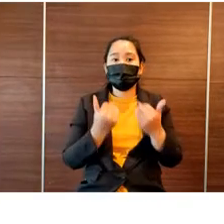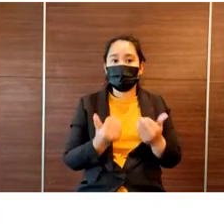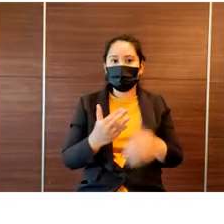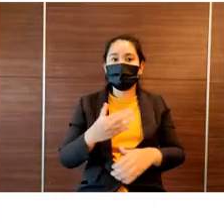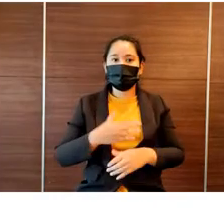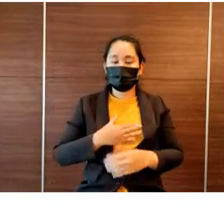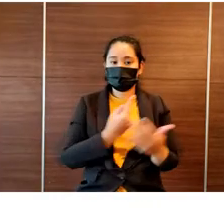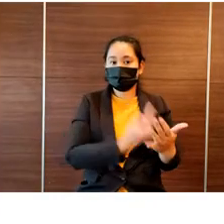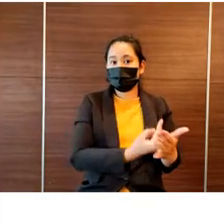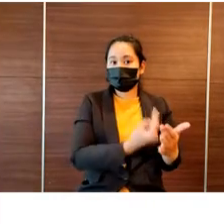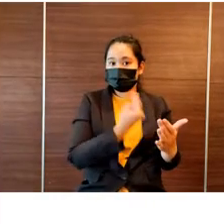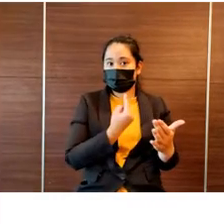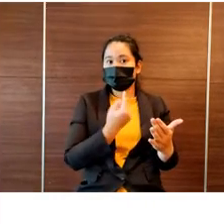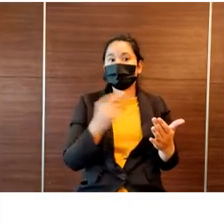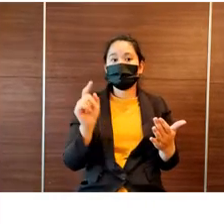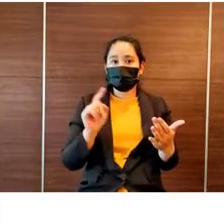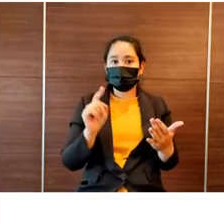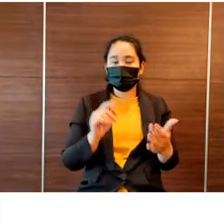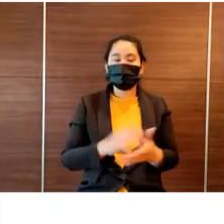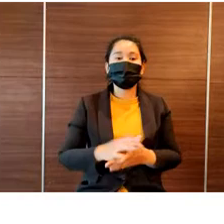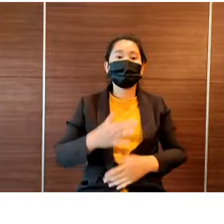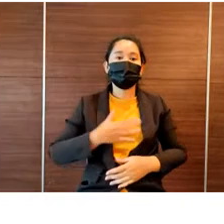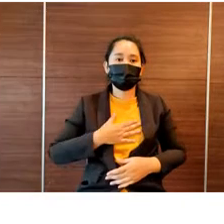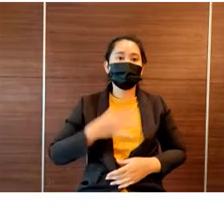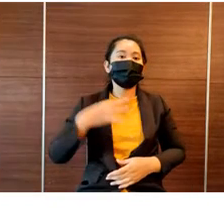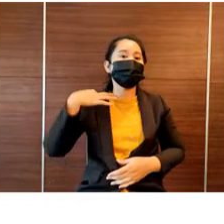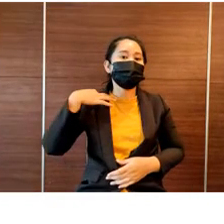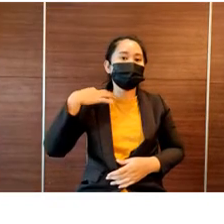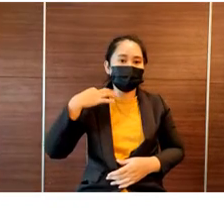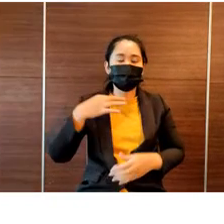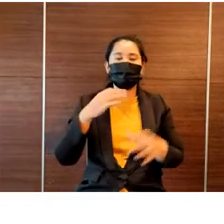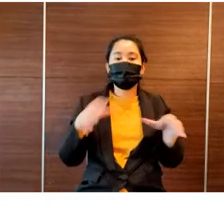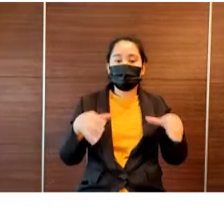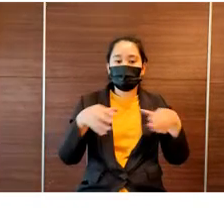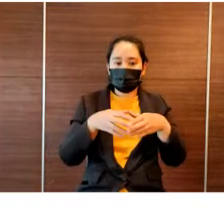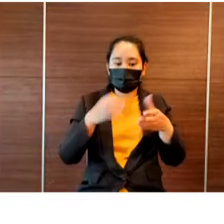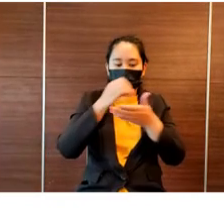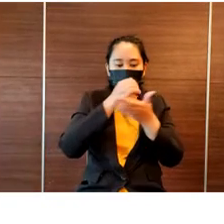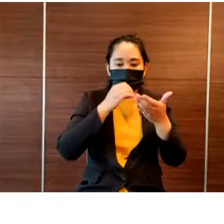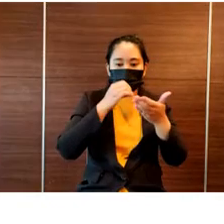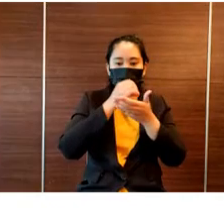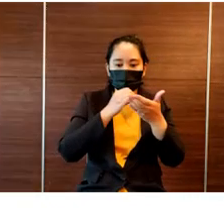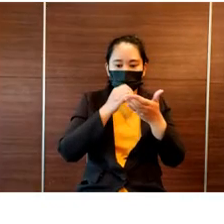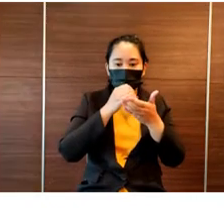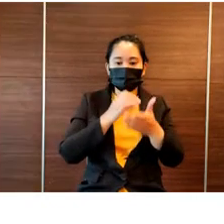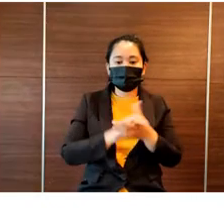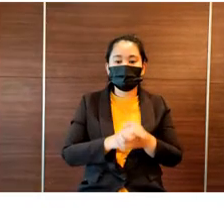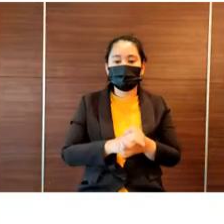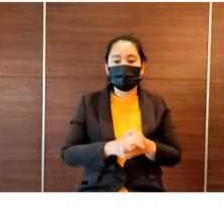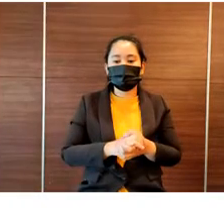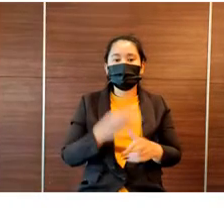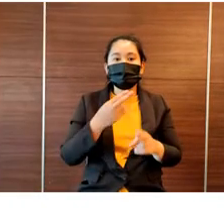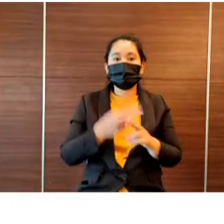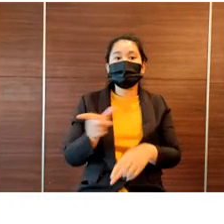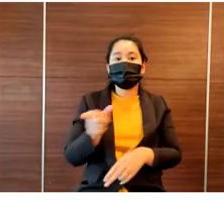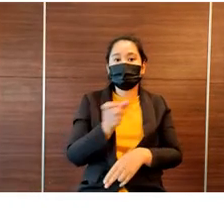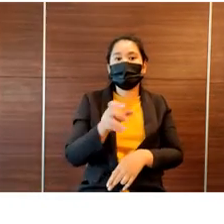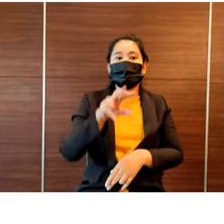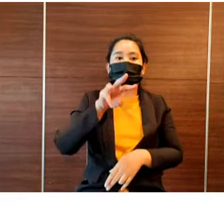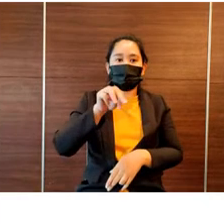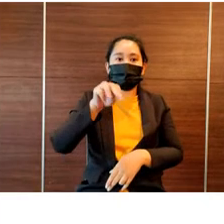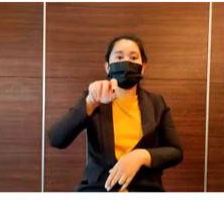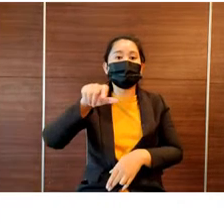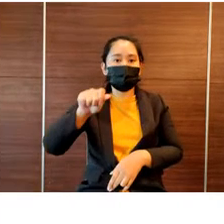าในตัวแทนของสมาชิกของกลุ่มผู้ติดยาเสพติดนิรนามนะครับหรือว่าเรียกสั้นๆว่า NA นะ